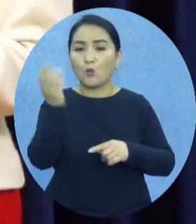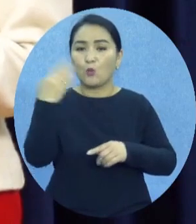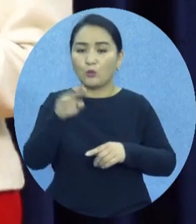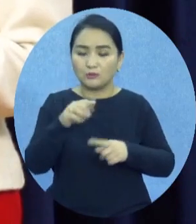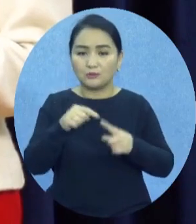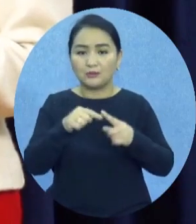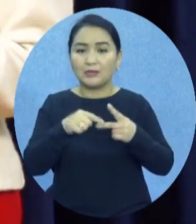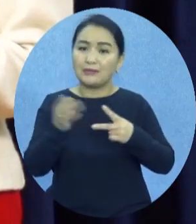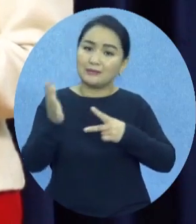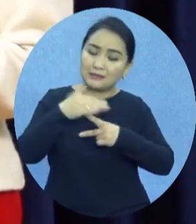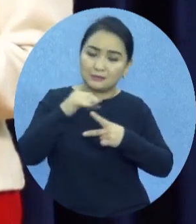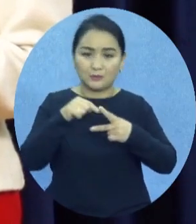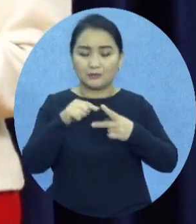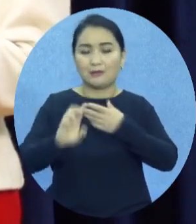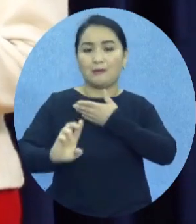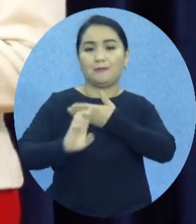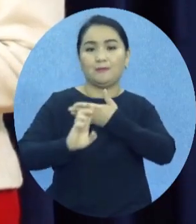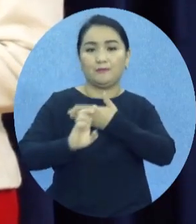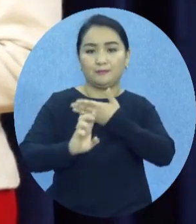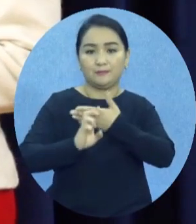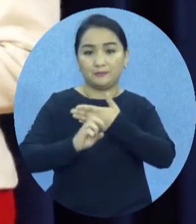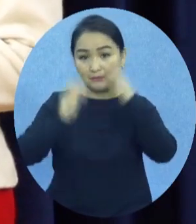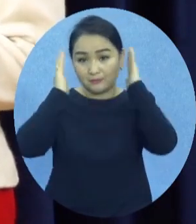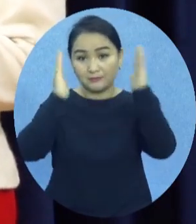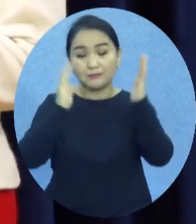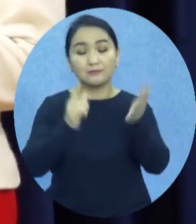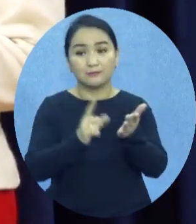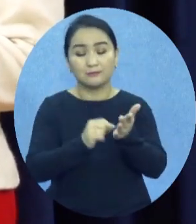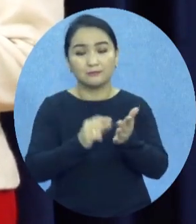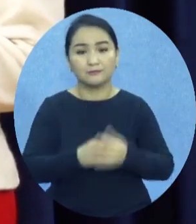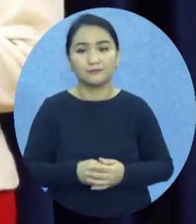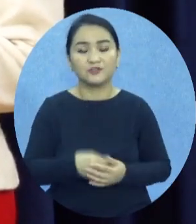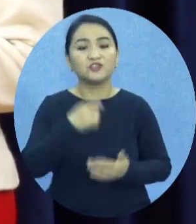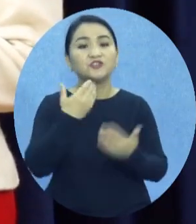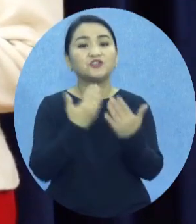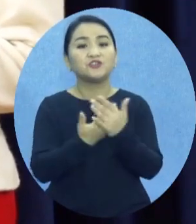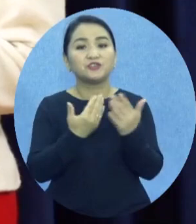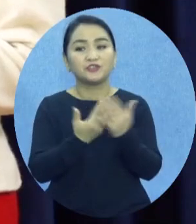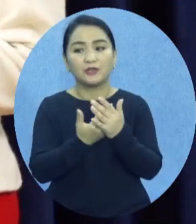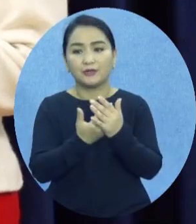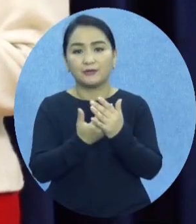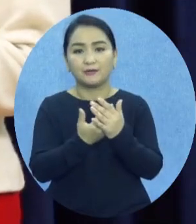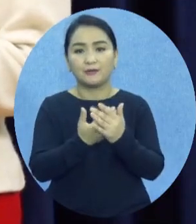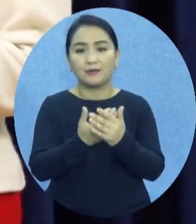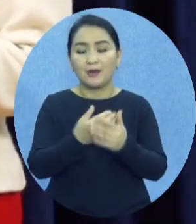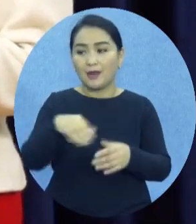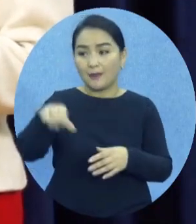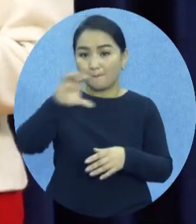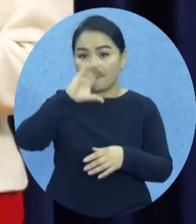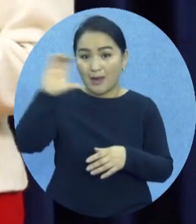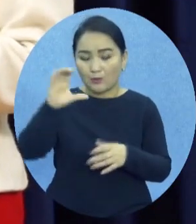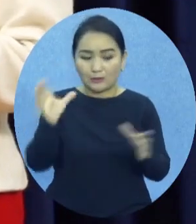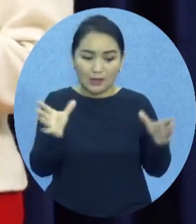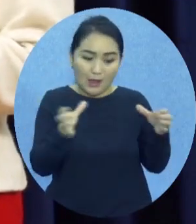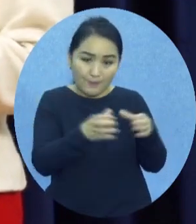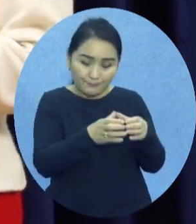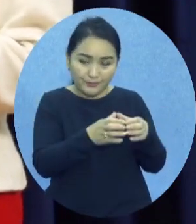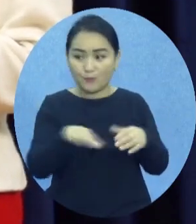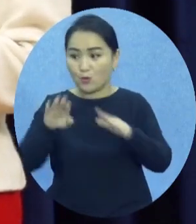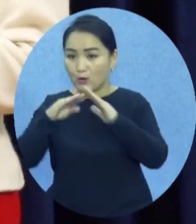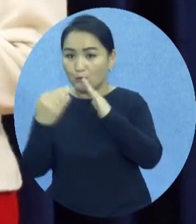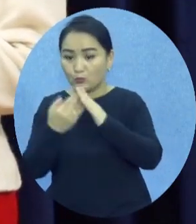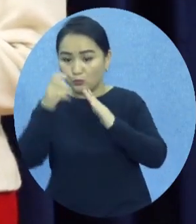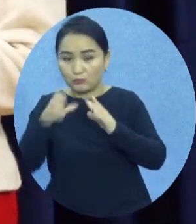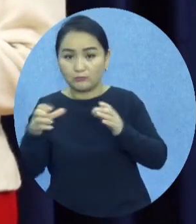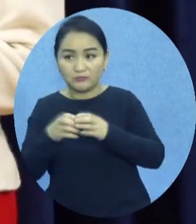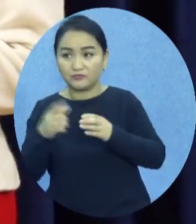бүгд анхаарал сэрэмжтэй байх ёстой. Тэгээд одоо шилэл нэг хамт олон дотор нэг шинэ хүн ороод ирэх эсвэл тэр хүн өөрөө нэг шинэ хамт